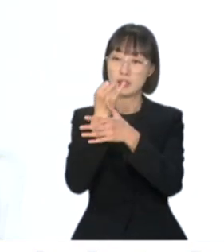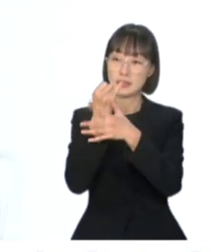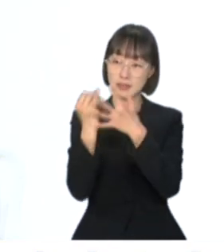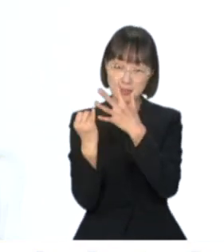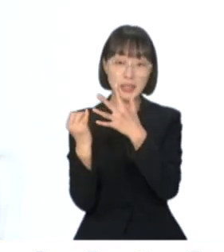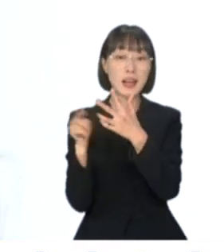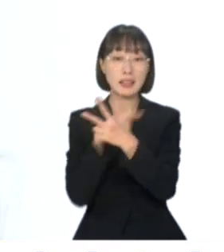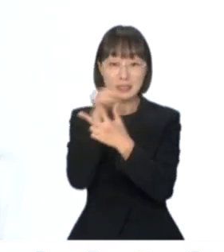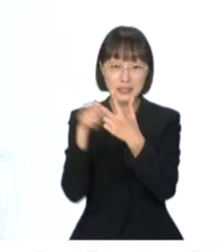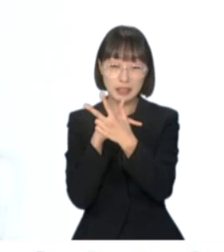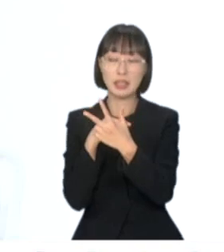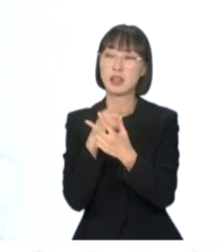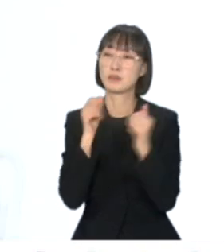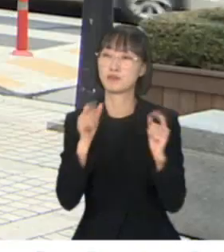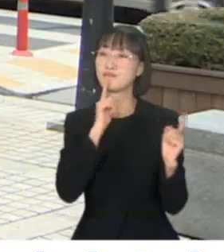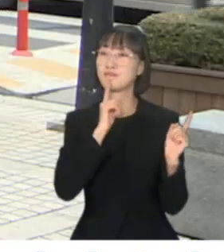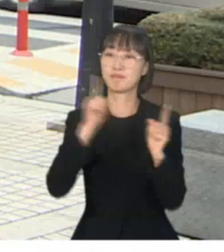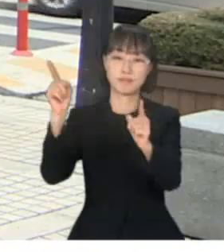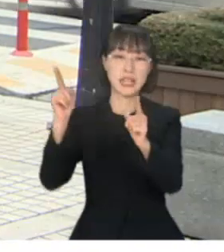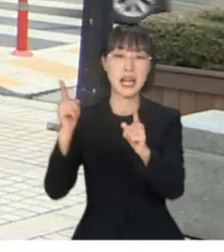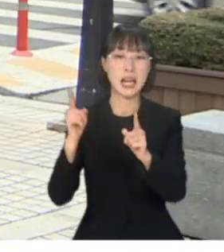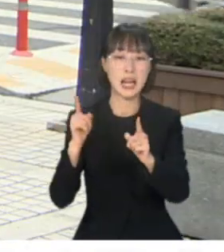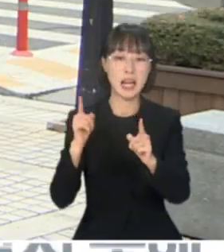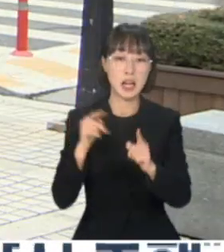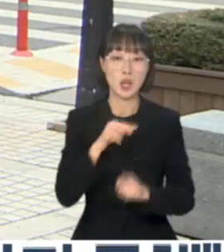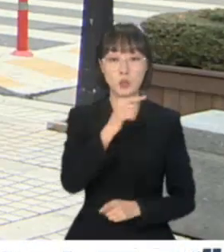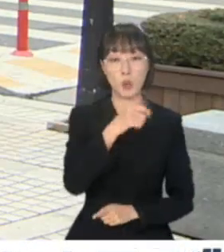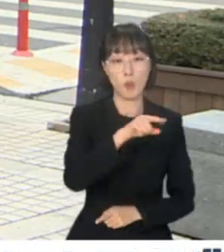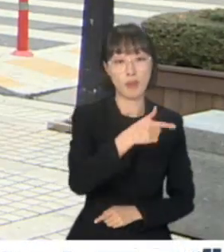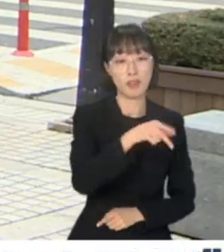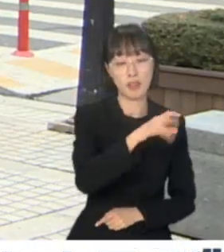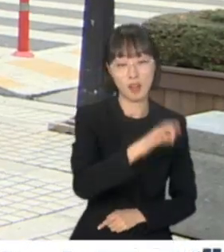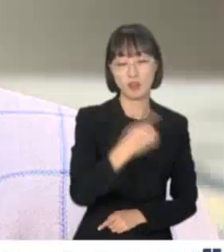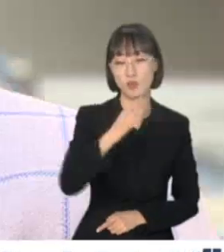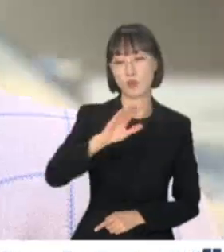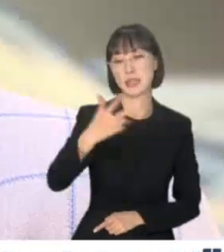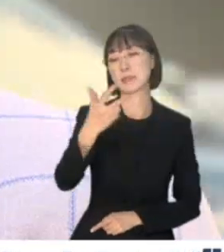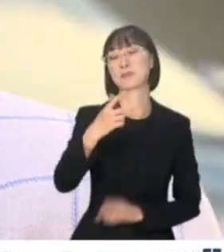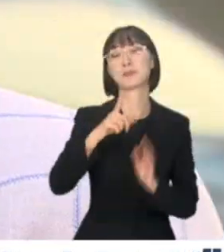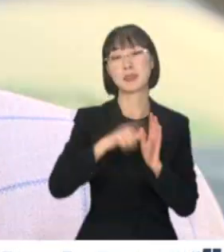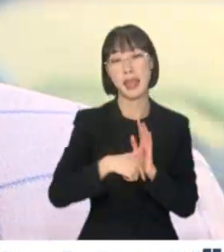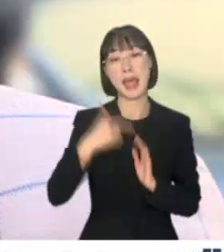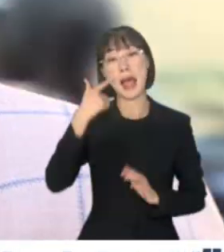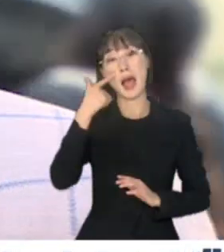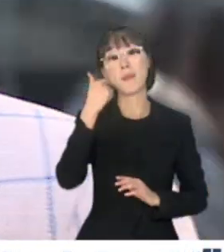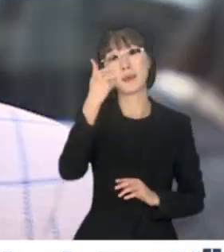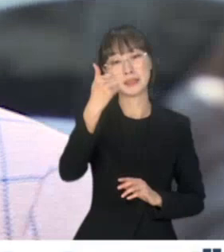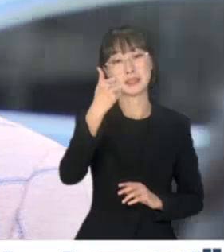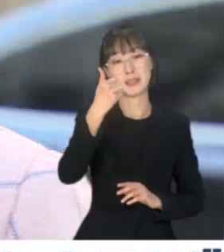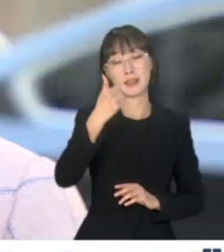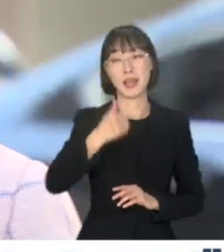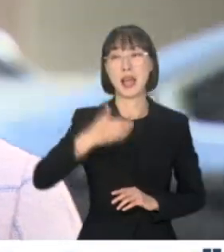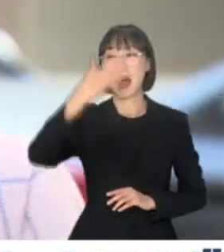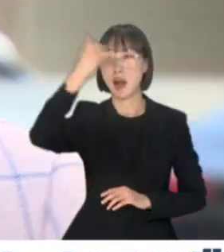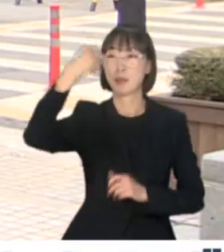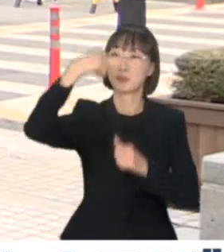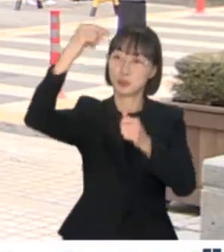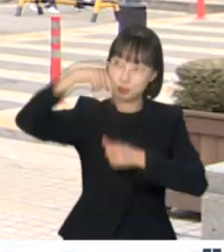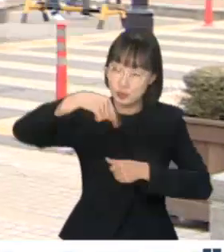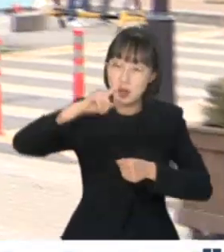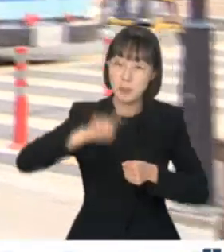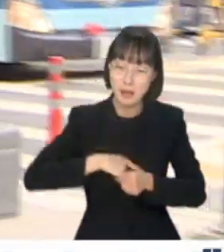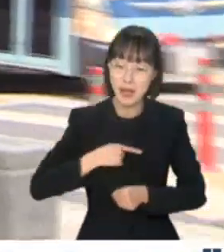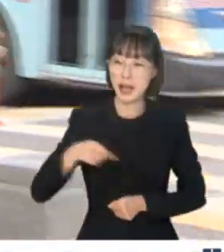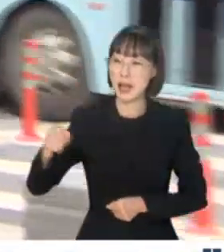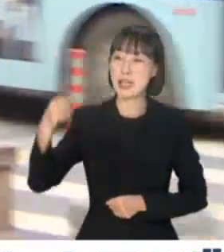확인 소송을 제기한 겁니다. 손원경 씨는 1970년대 아버지가 조부의 심부름으로 고